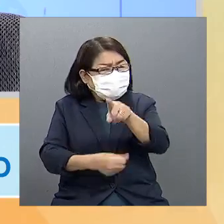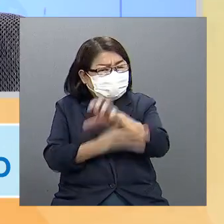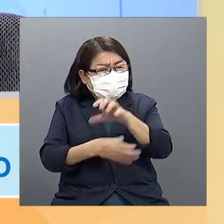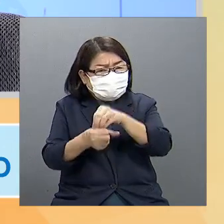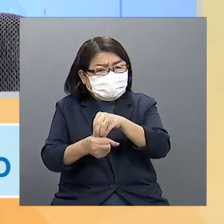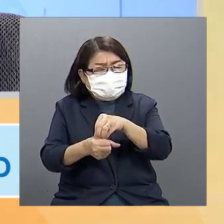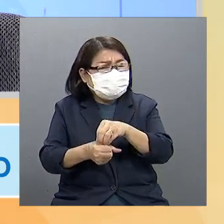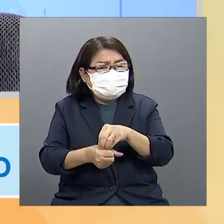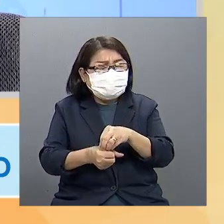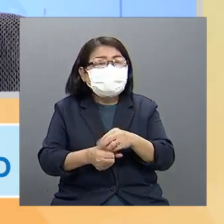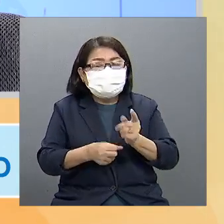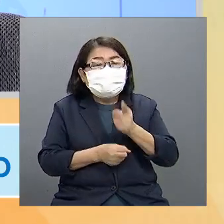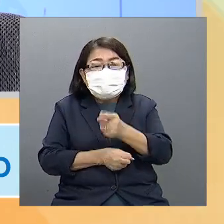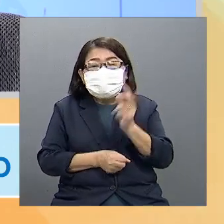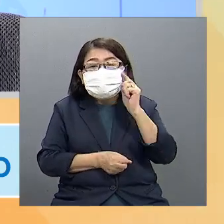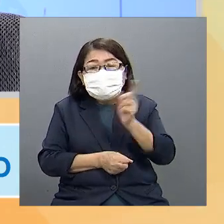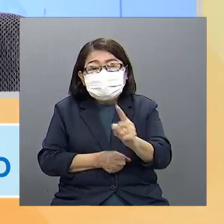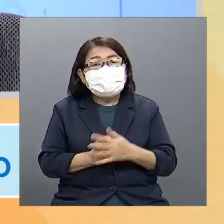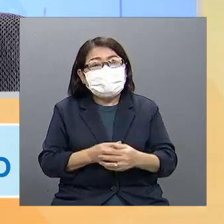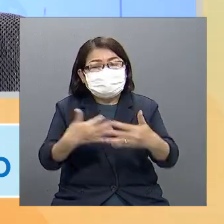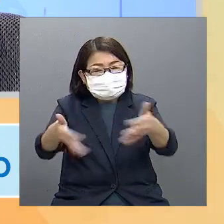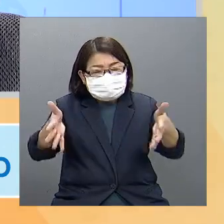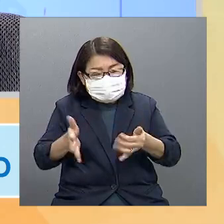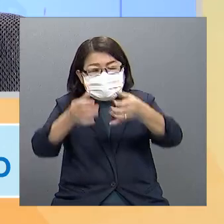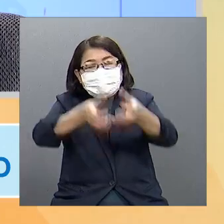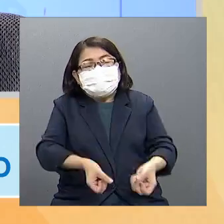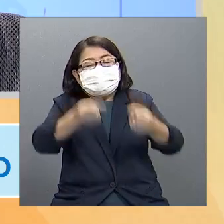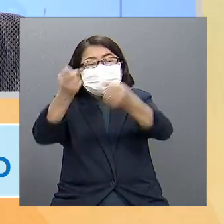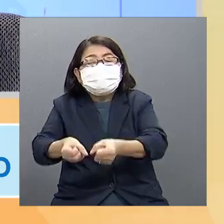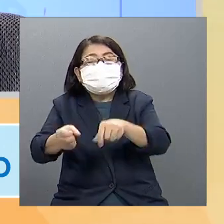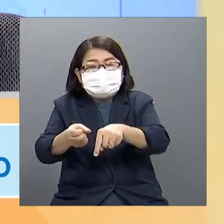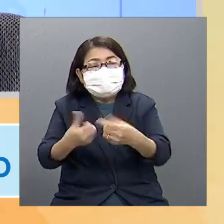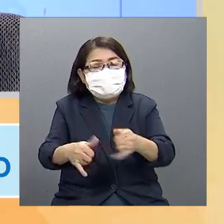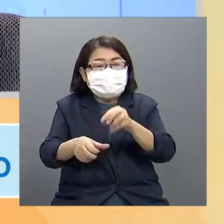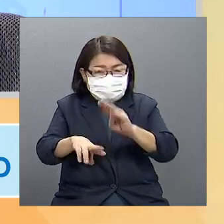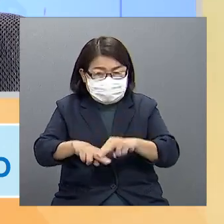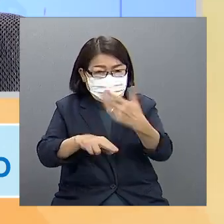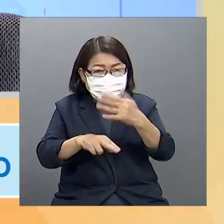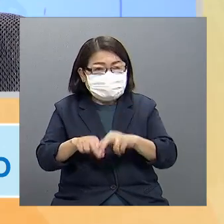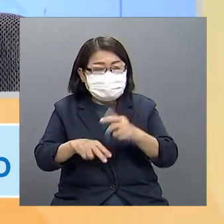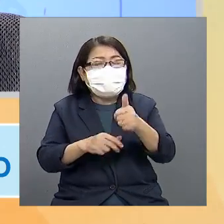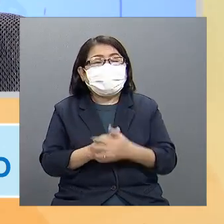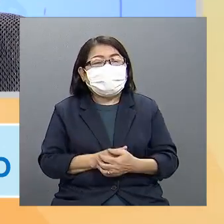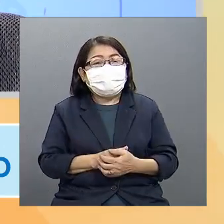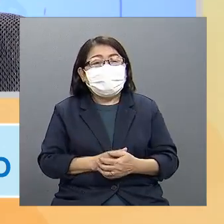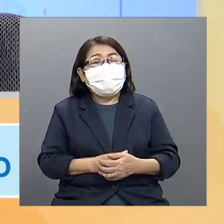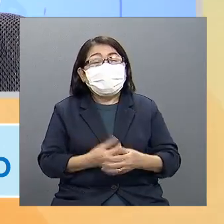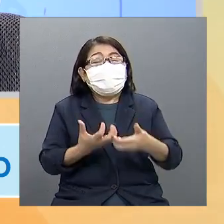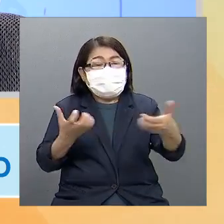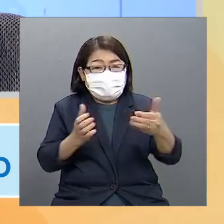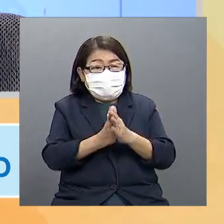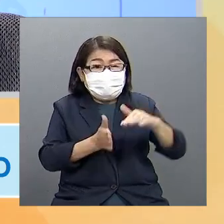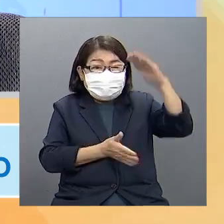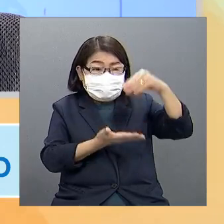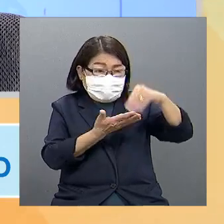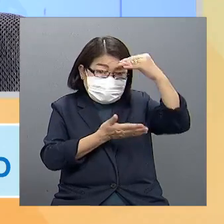ลดปัญหาและการจัดการลงไปได้นะคะตรงนี้ก็จะอาจจะเป็นตัวช่วยสำหรับคุณ